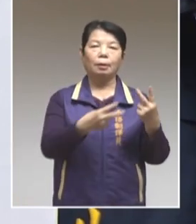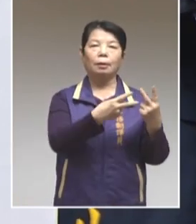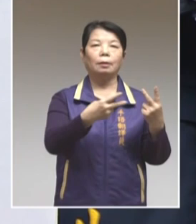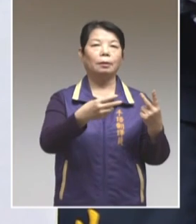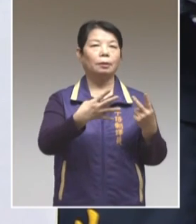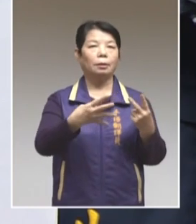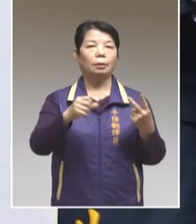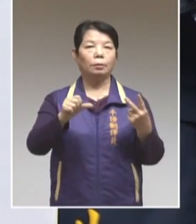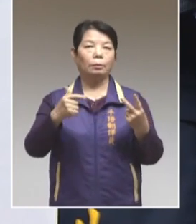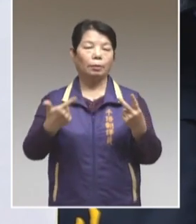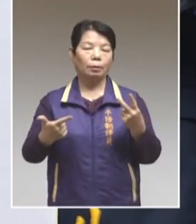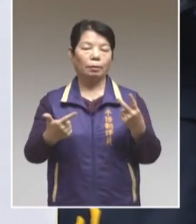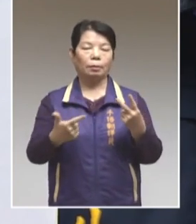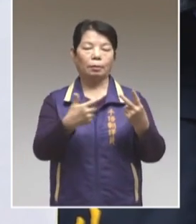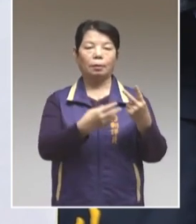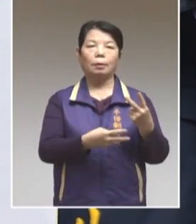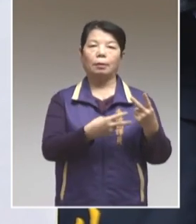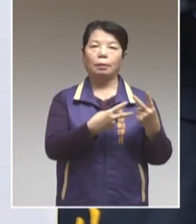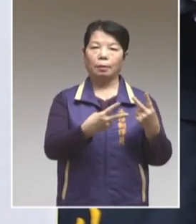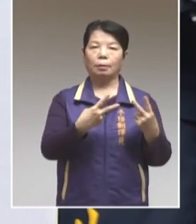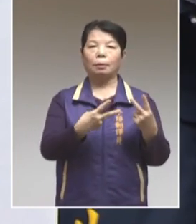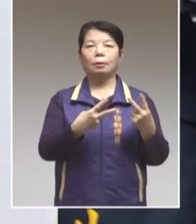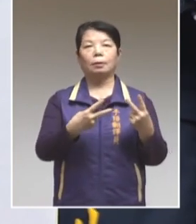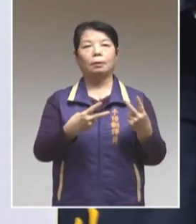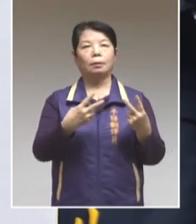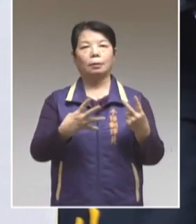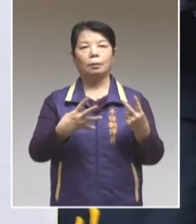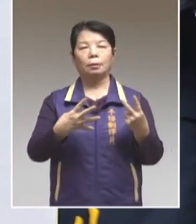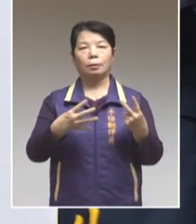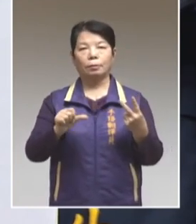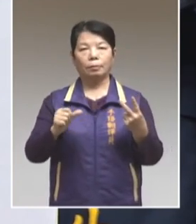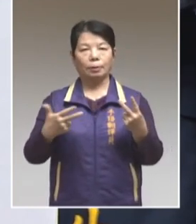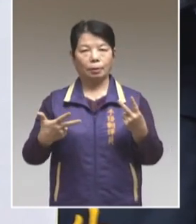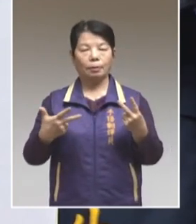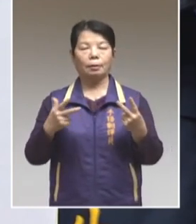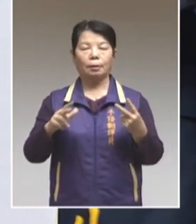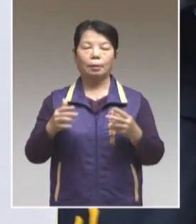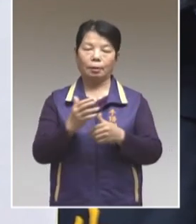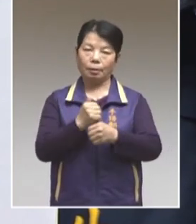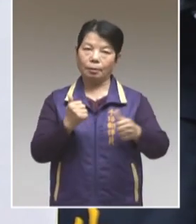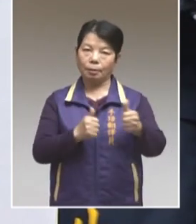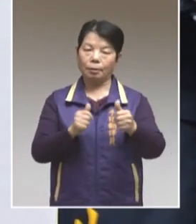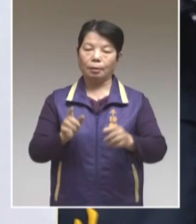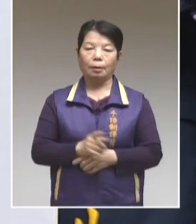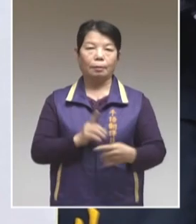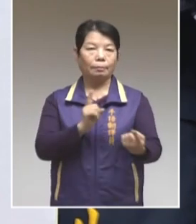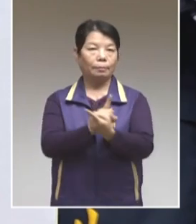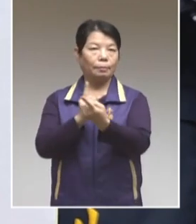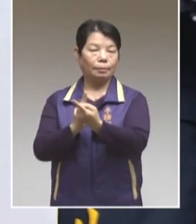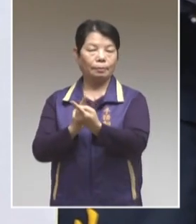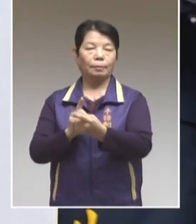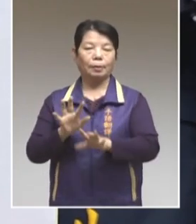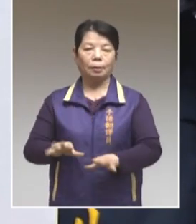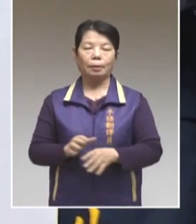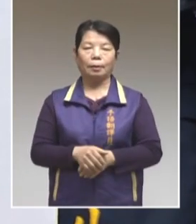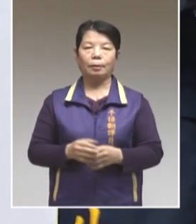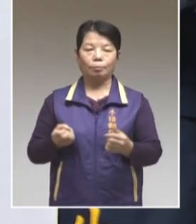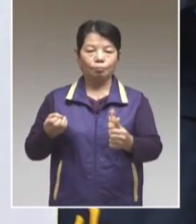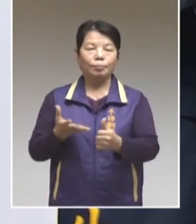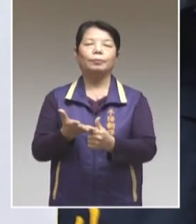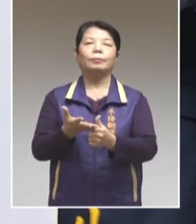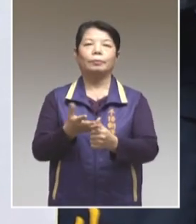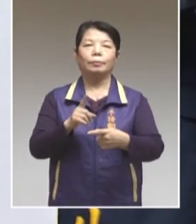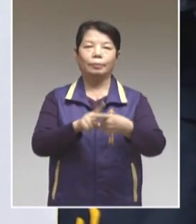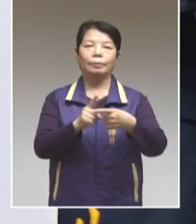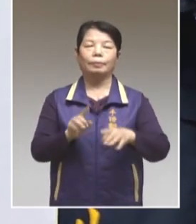22456跟22457的儿子，那这个同住接触的状况之下，那因而染疫。